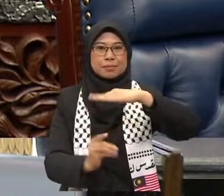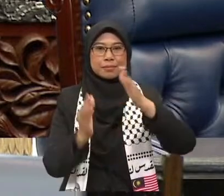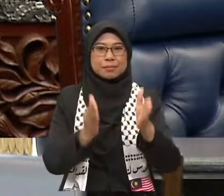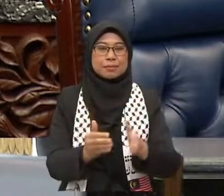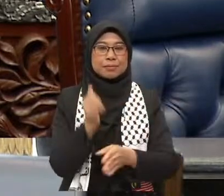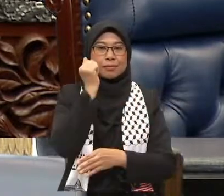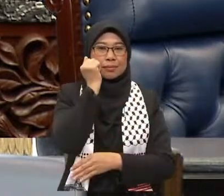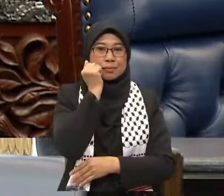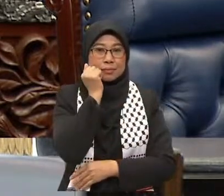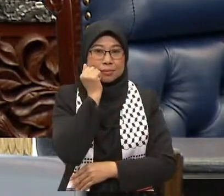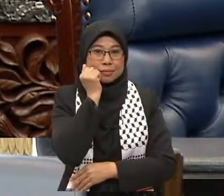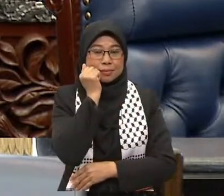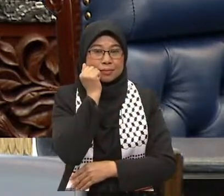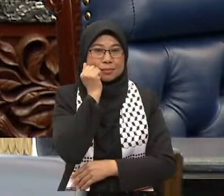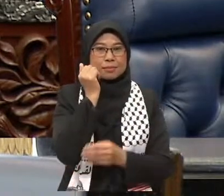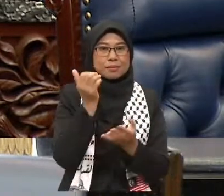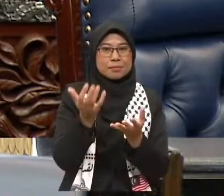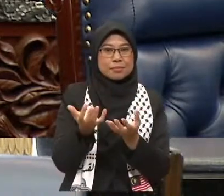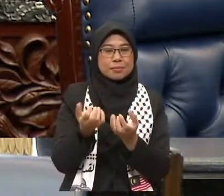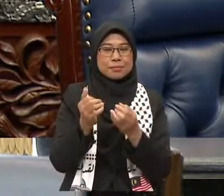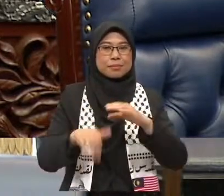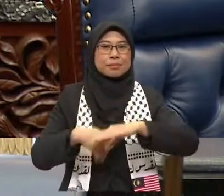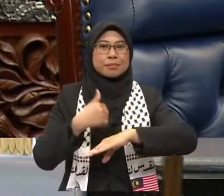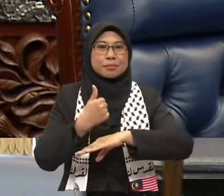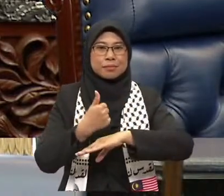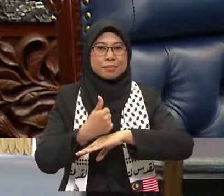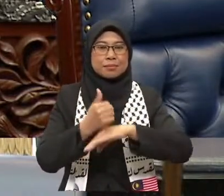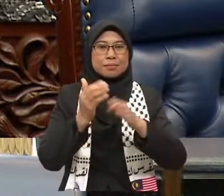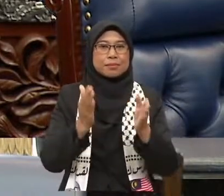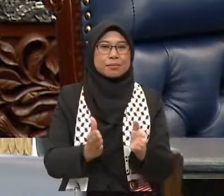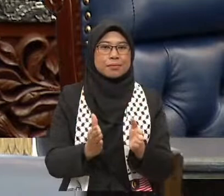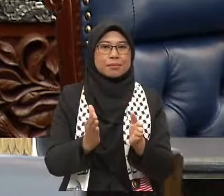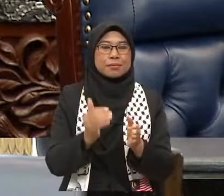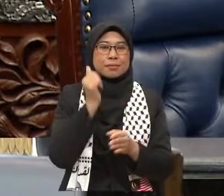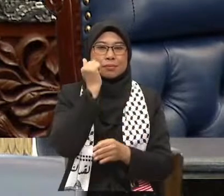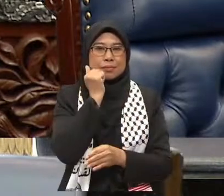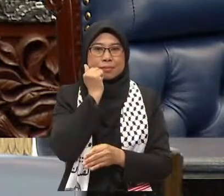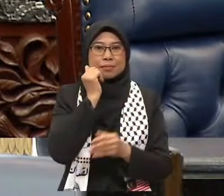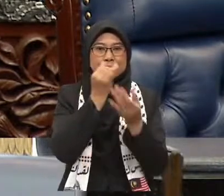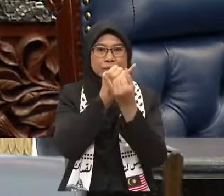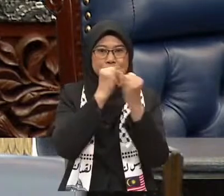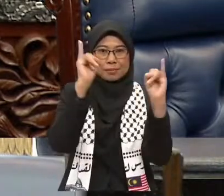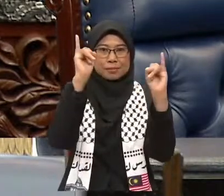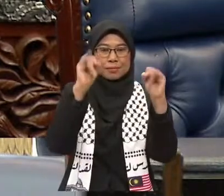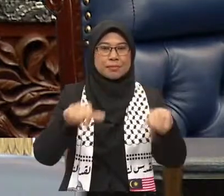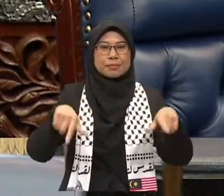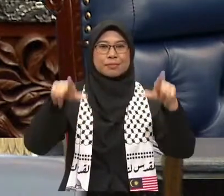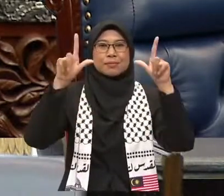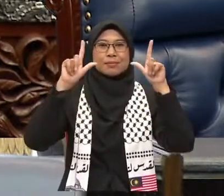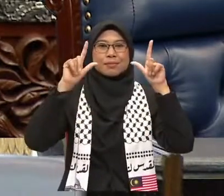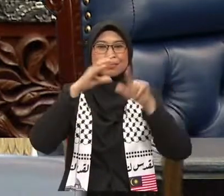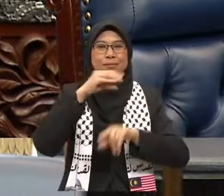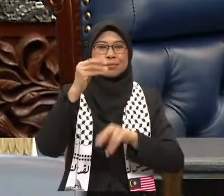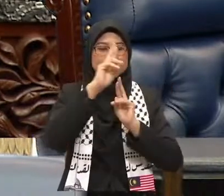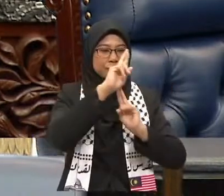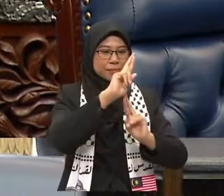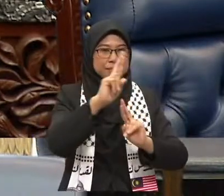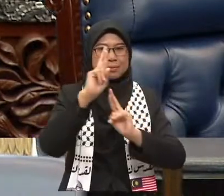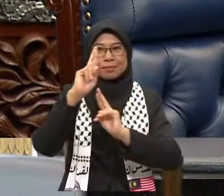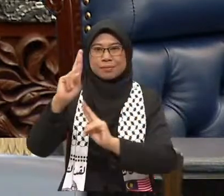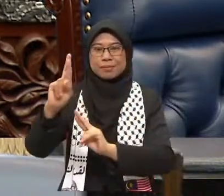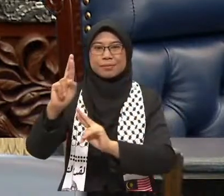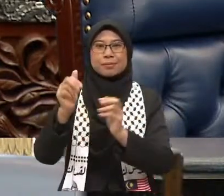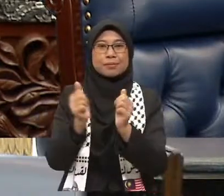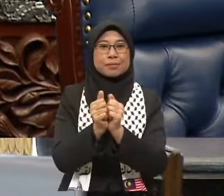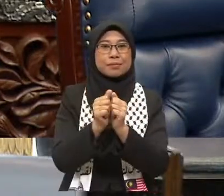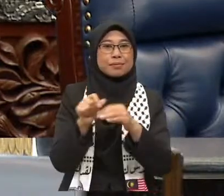emas negara yang berhasrat untuk mewujudkan warga emas yang Berdikari bermartabat diri dan dihormati dengan